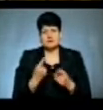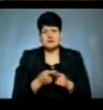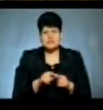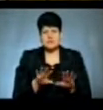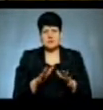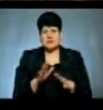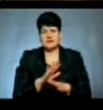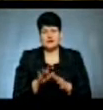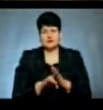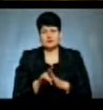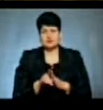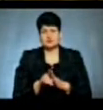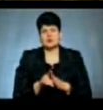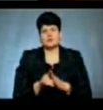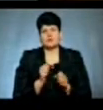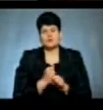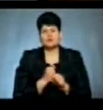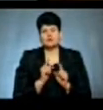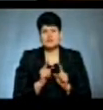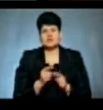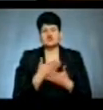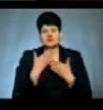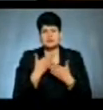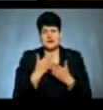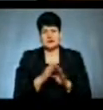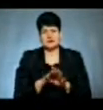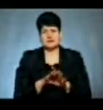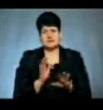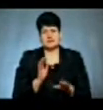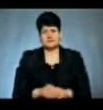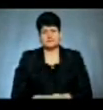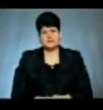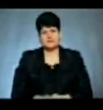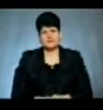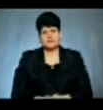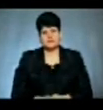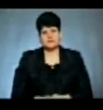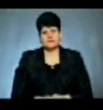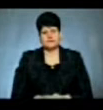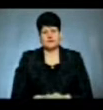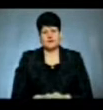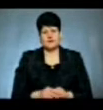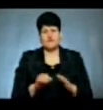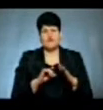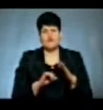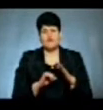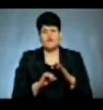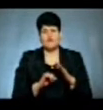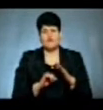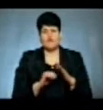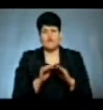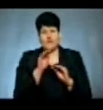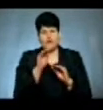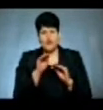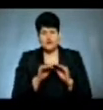архіві не розпочав роботу тільки читальний зал. Він почне функціонувати у червні цього року. Фонди заповнені на